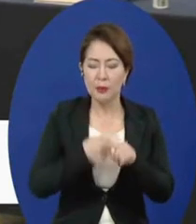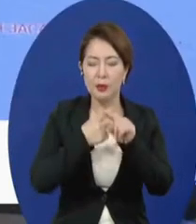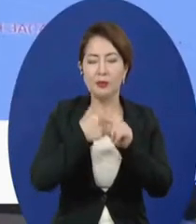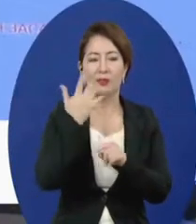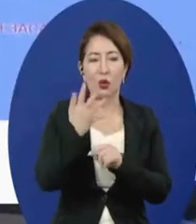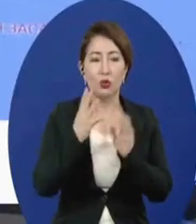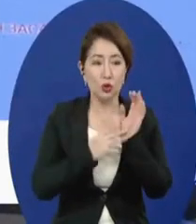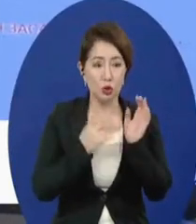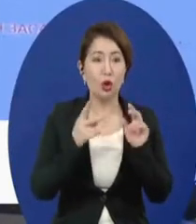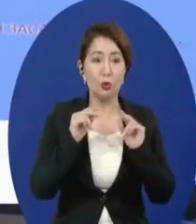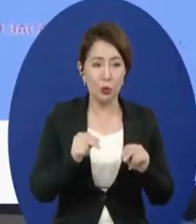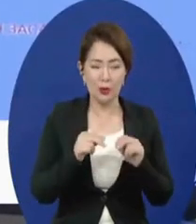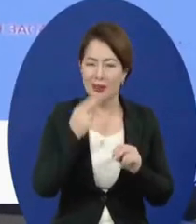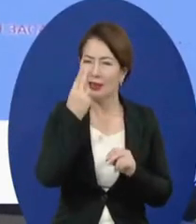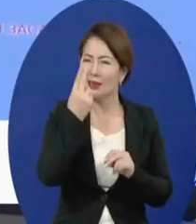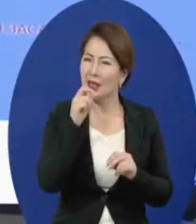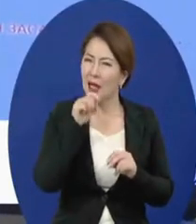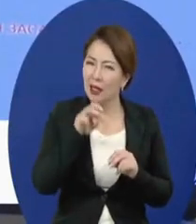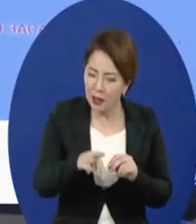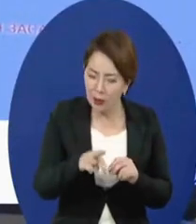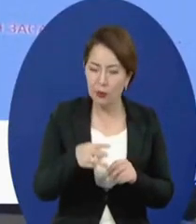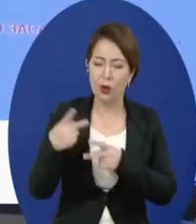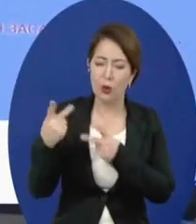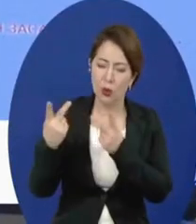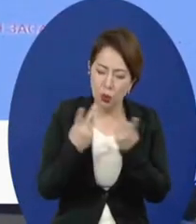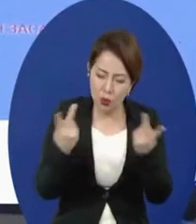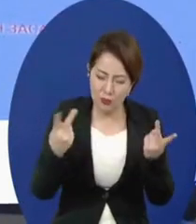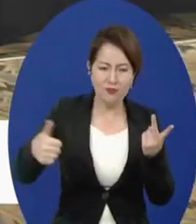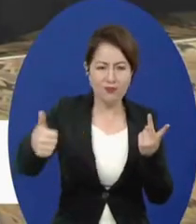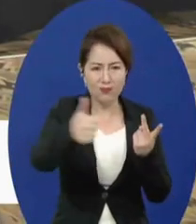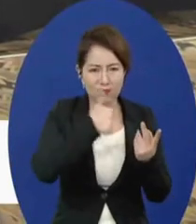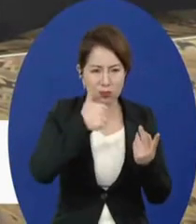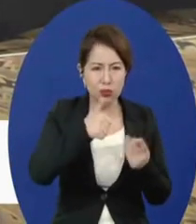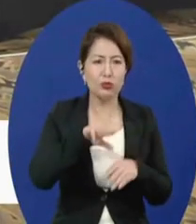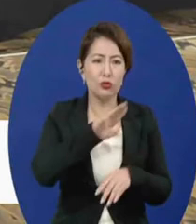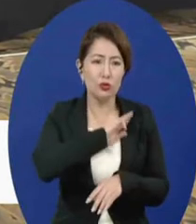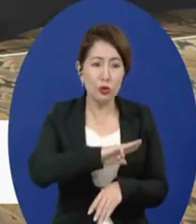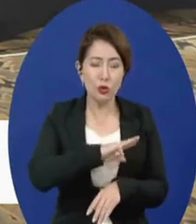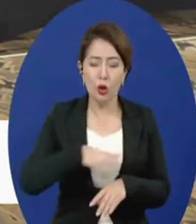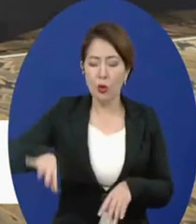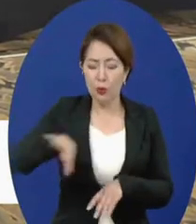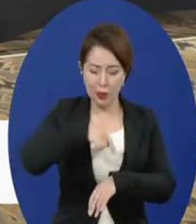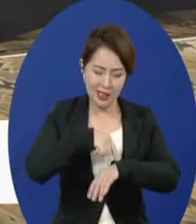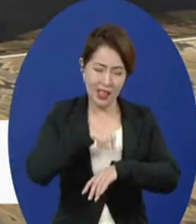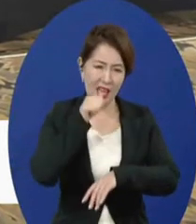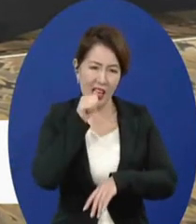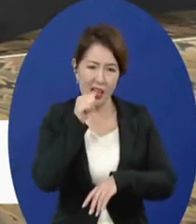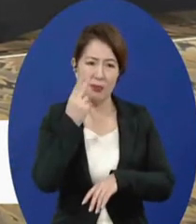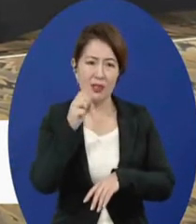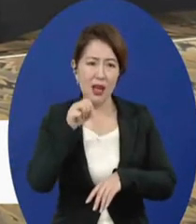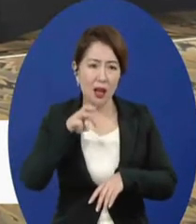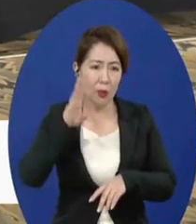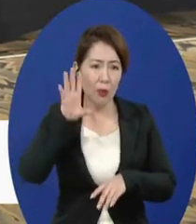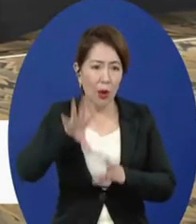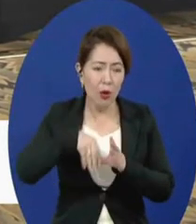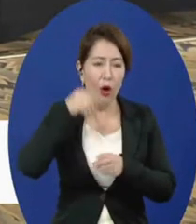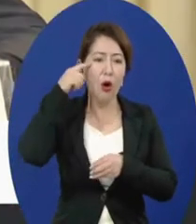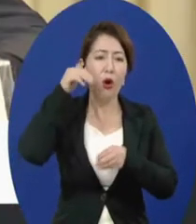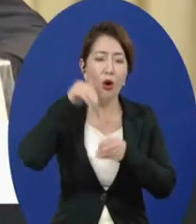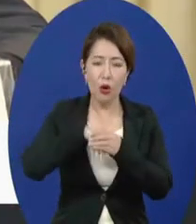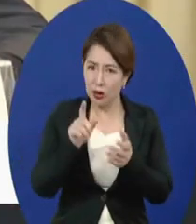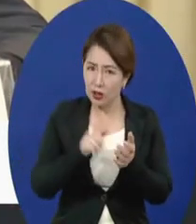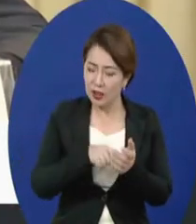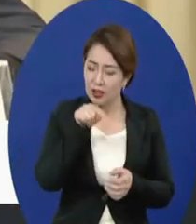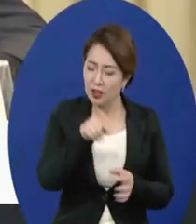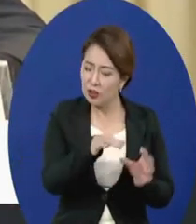хүргэнэ. Цахим үндэстэн болохын тулд төрийн албаныхан иргэд аль алин цахим үйлчилгээг ойлгодог цагаа хэмндэг байх ёстой. Энэ чиглэлд ийм Монголиа академи